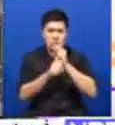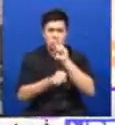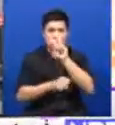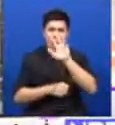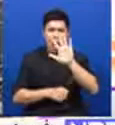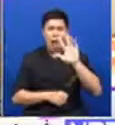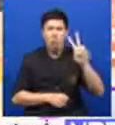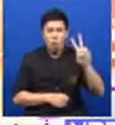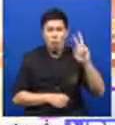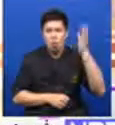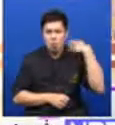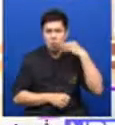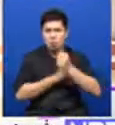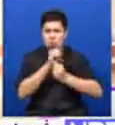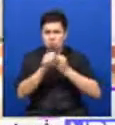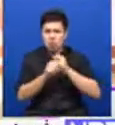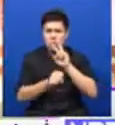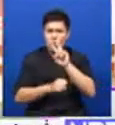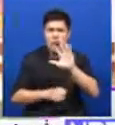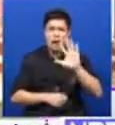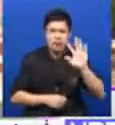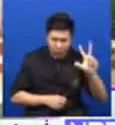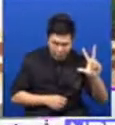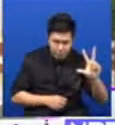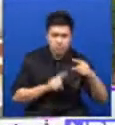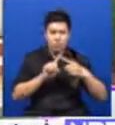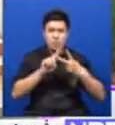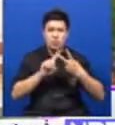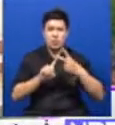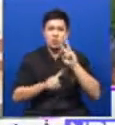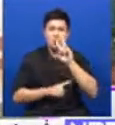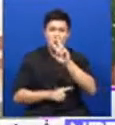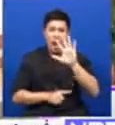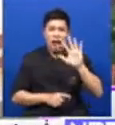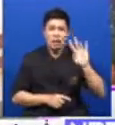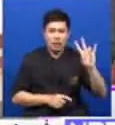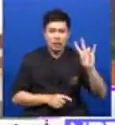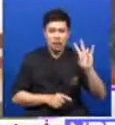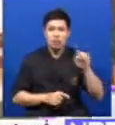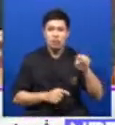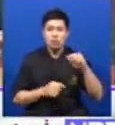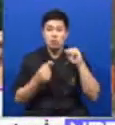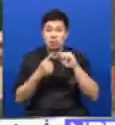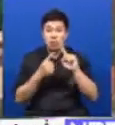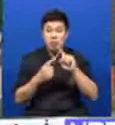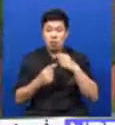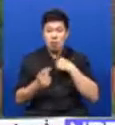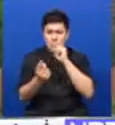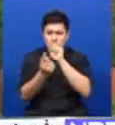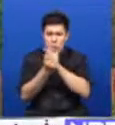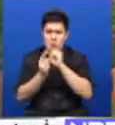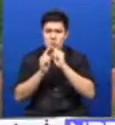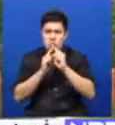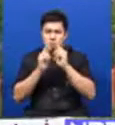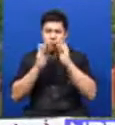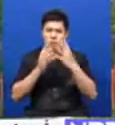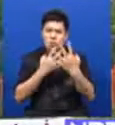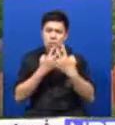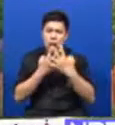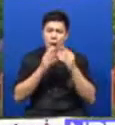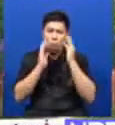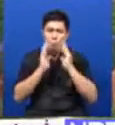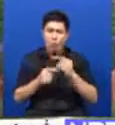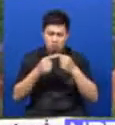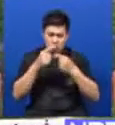25522553และ 2557พร้อมกล่าวว่าได้พบปะพูดคุยกับผู้ต้องขัง 19